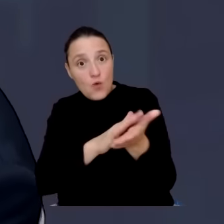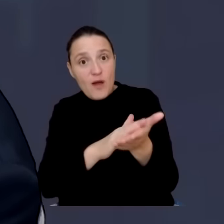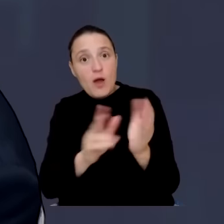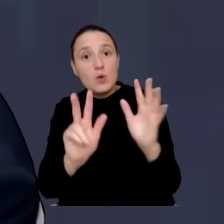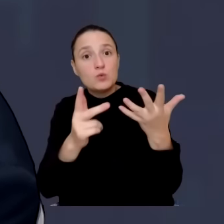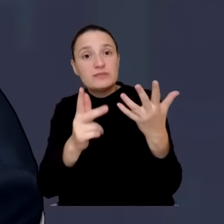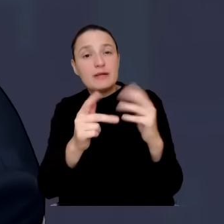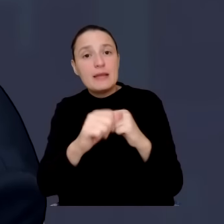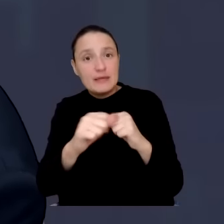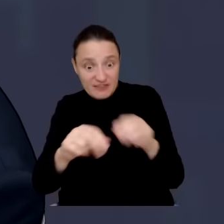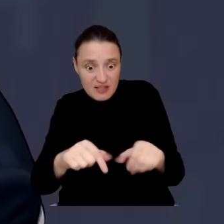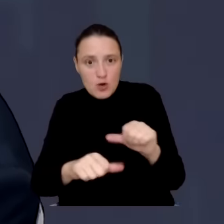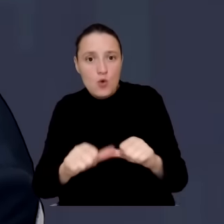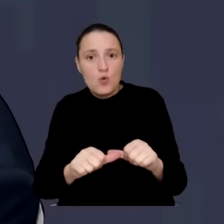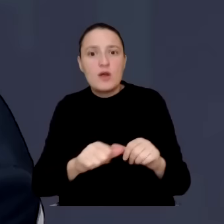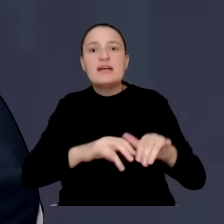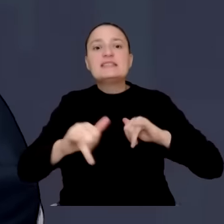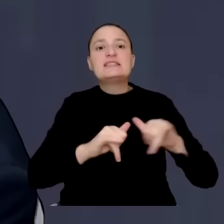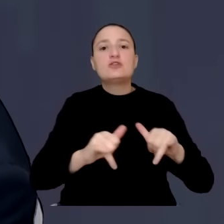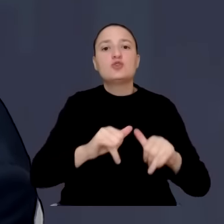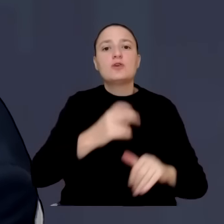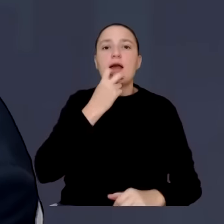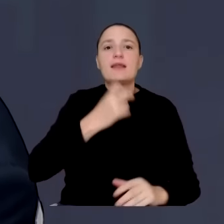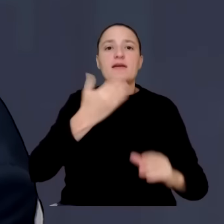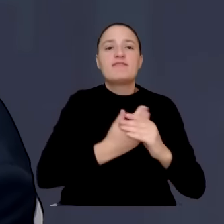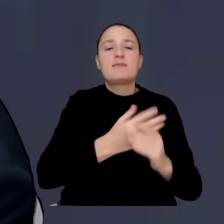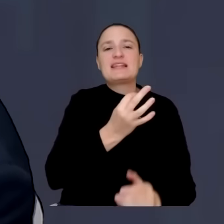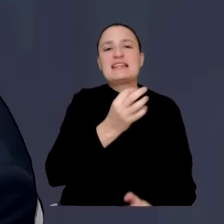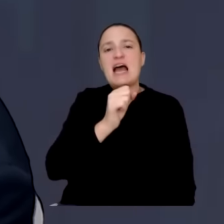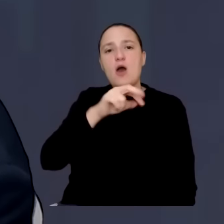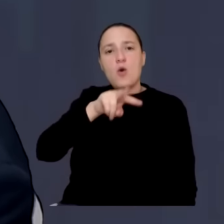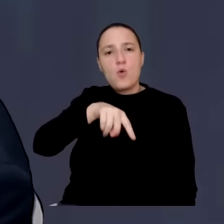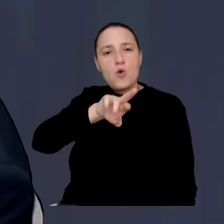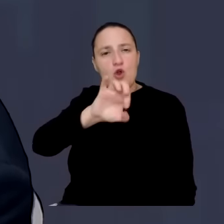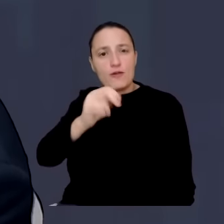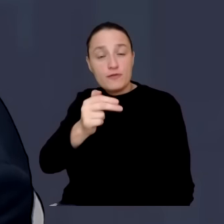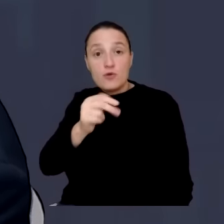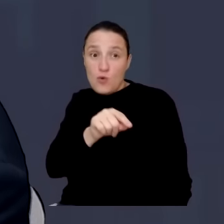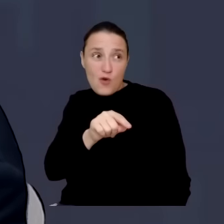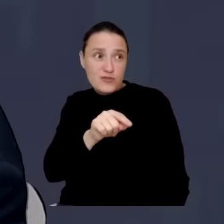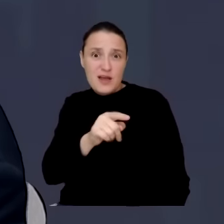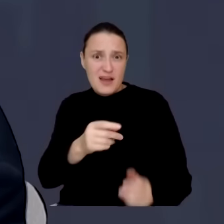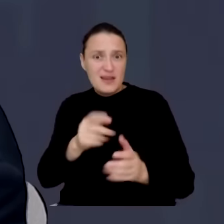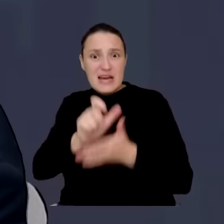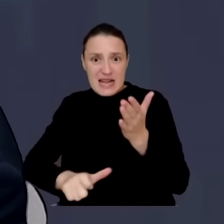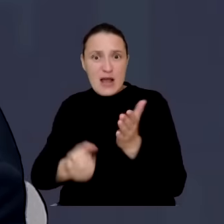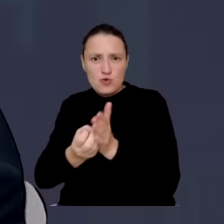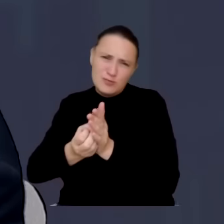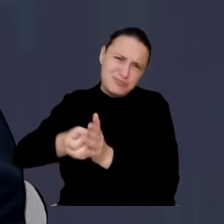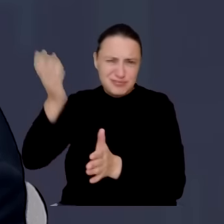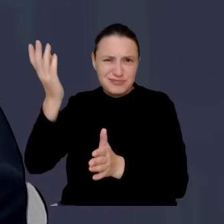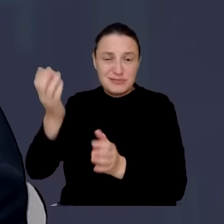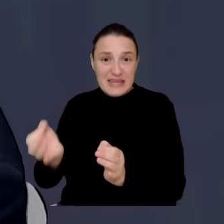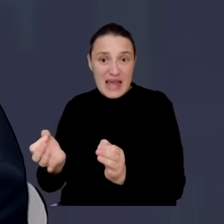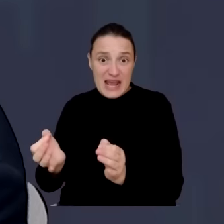8 lipca tego roku z zarządu Taurona to jest spółka Energetyczna Szanowni państwo spółka która podnosi dzisiaj rachunki za prąd milionom